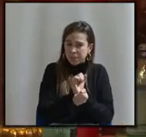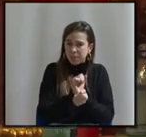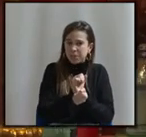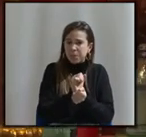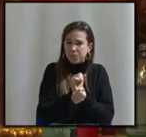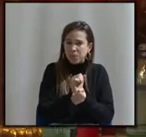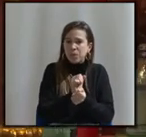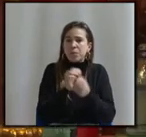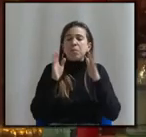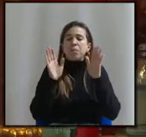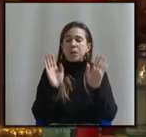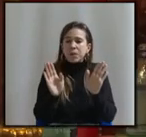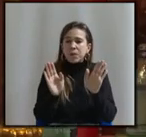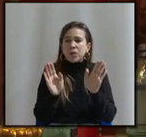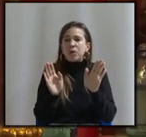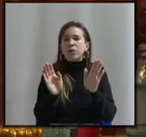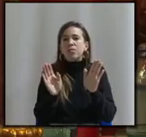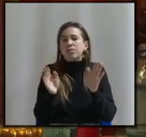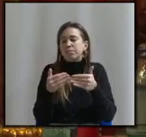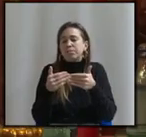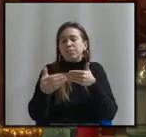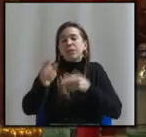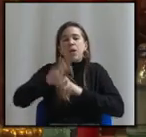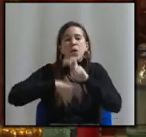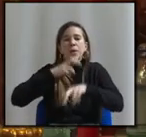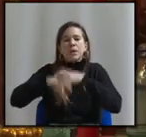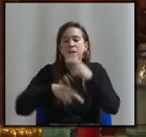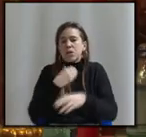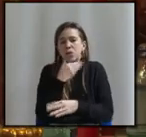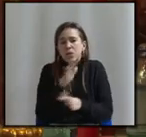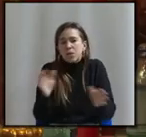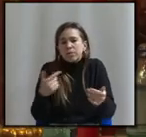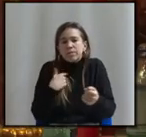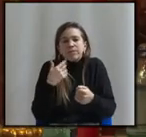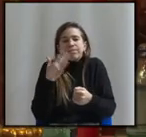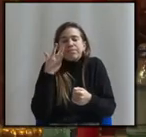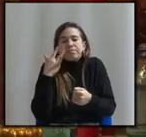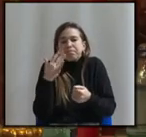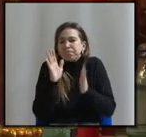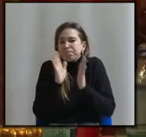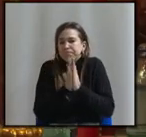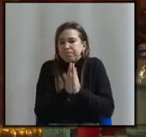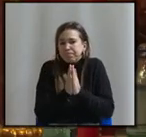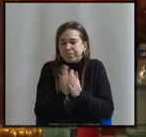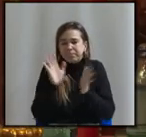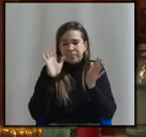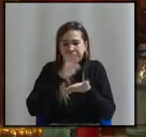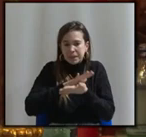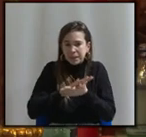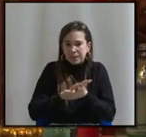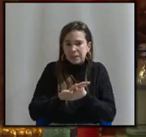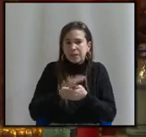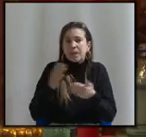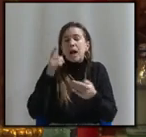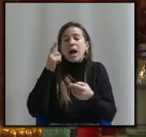que tenim avançat, però no, encara no han començat les obres, per tant jo diria que la temporada aquesta acabarem així i a veure si de cara al